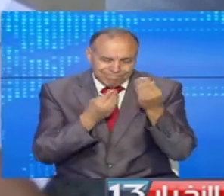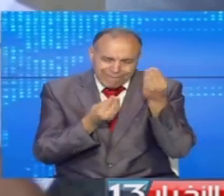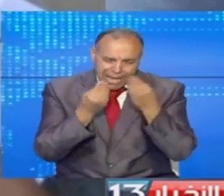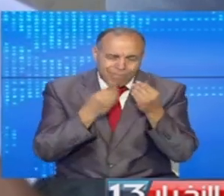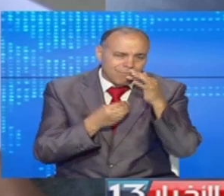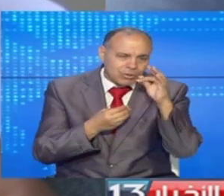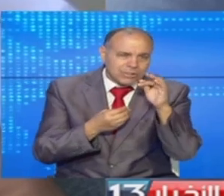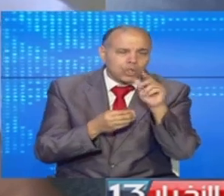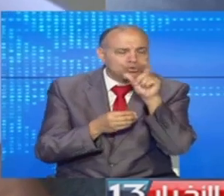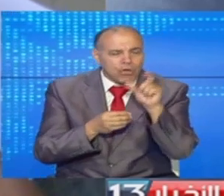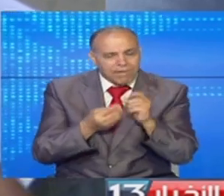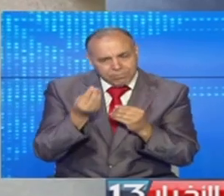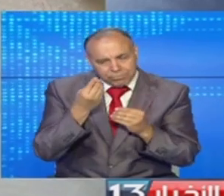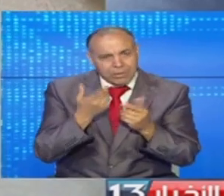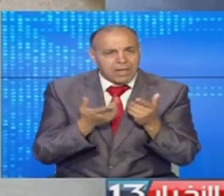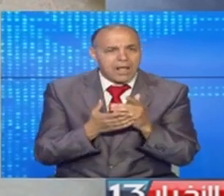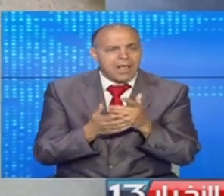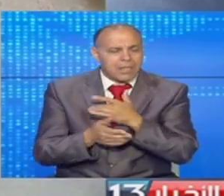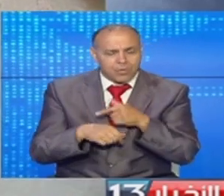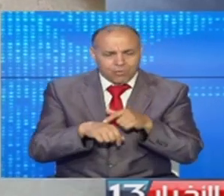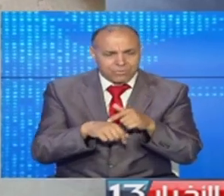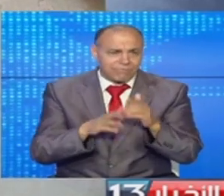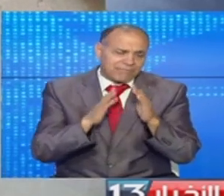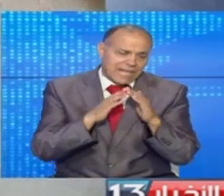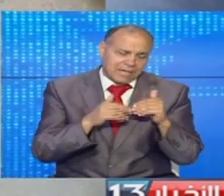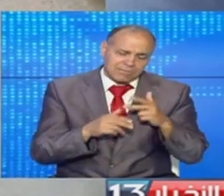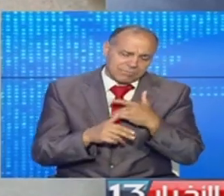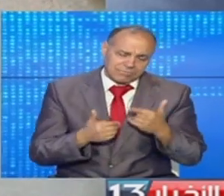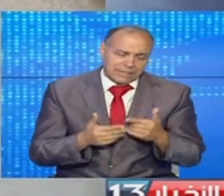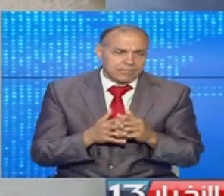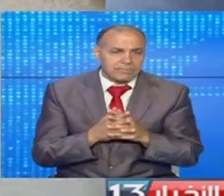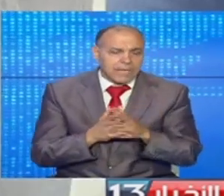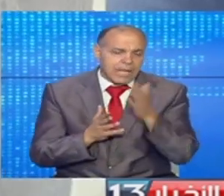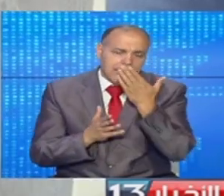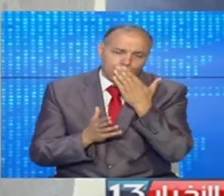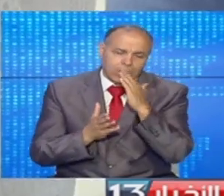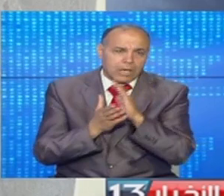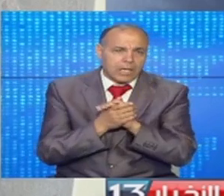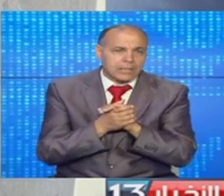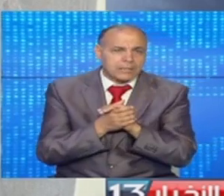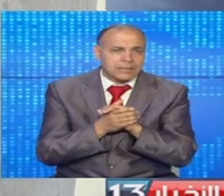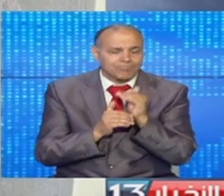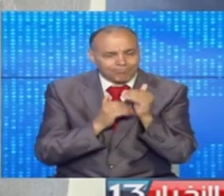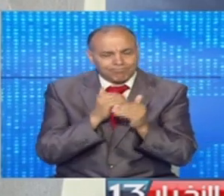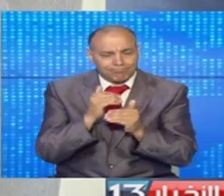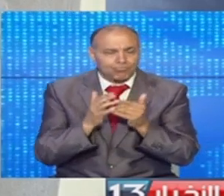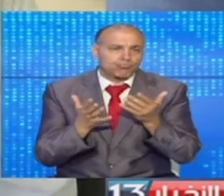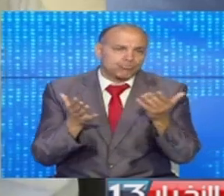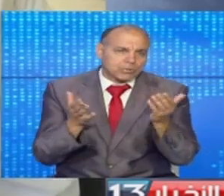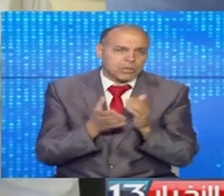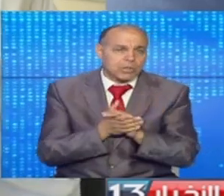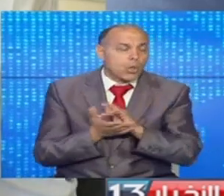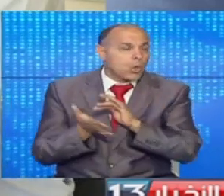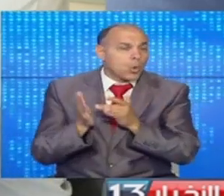في شوية جغرافيا. هذه هي ظروفي في داري الحمد لله، وقاعد واحد يجتهد باش يراجع شوية.